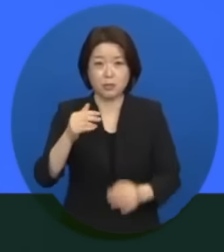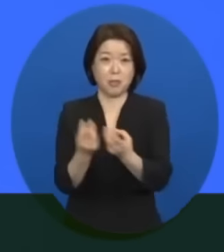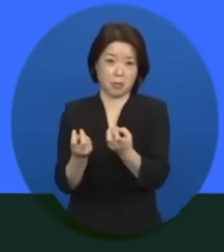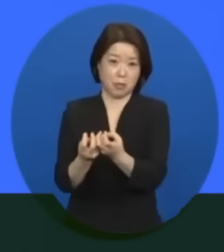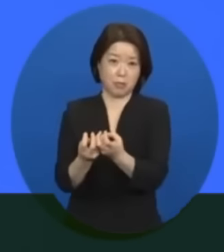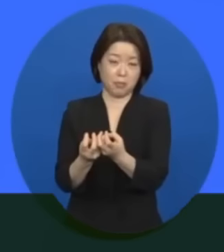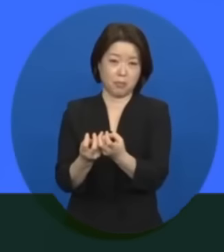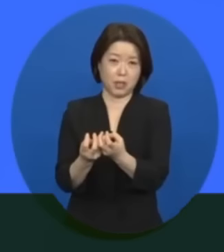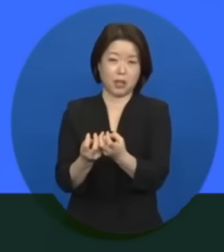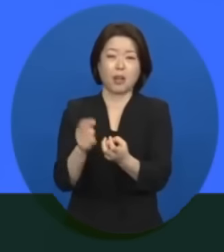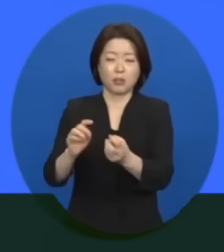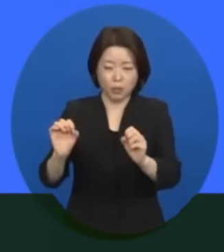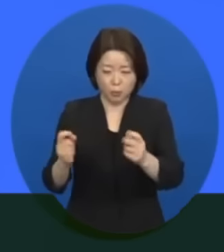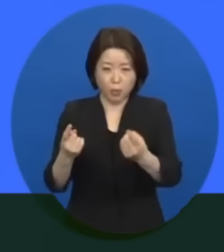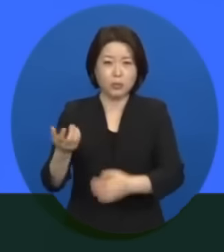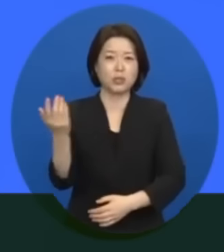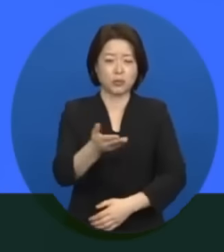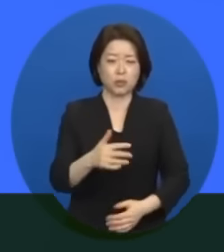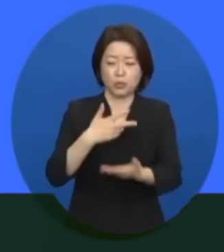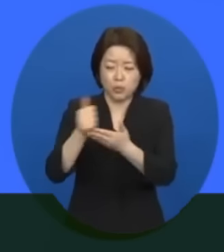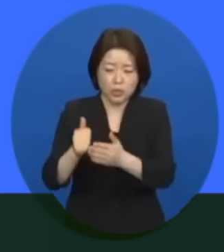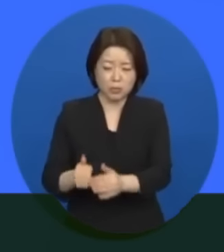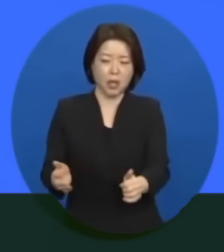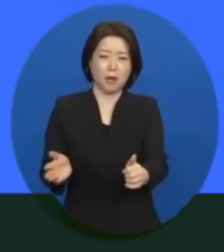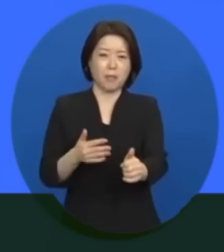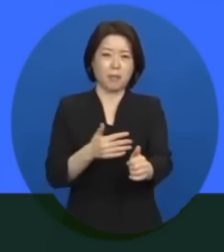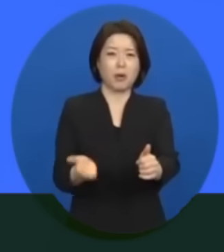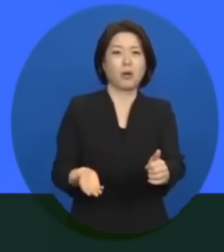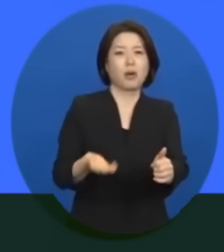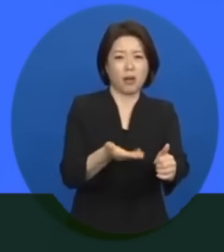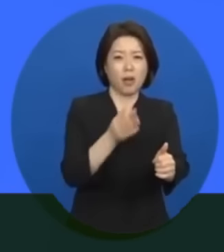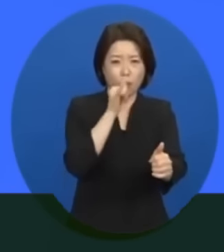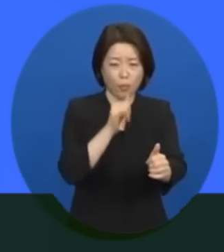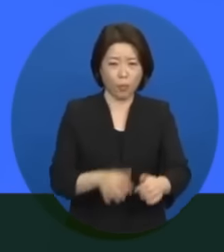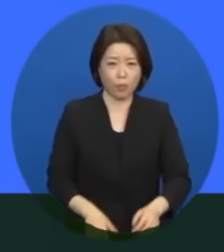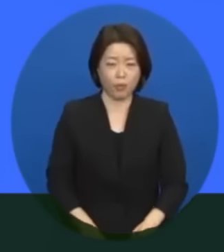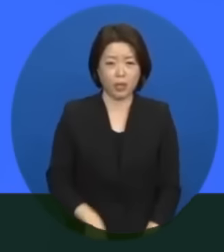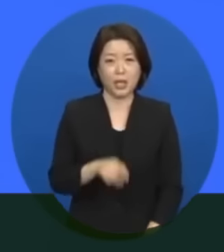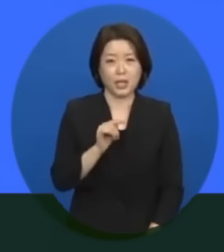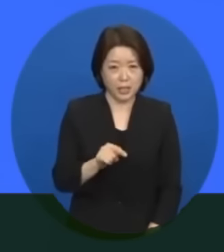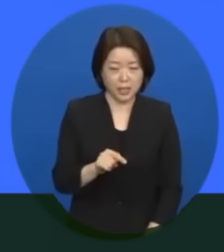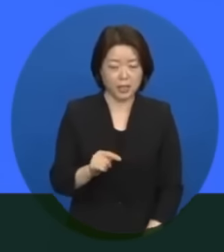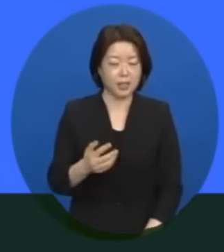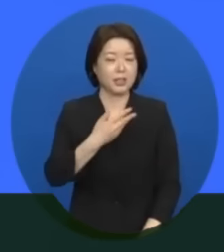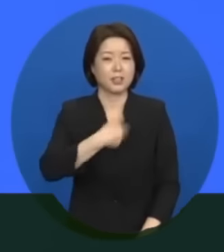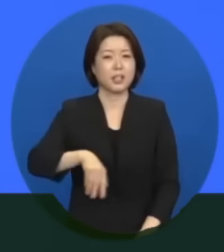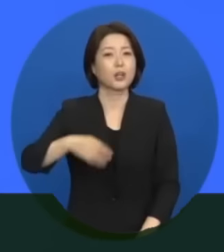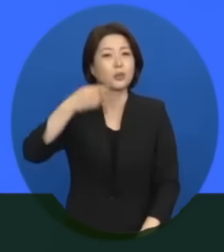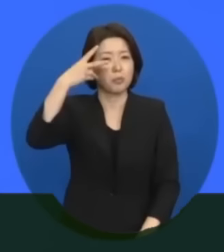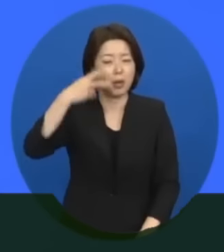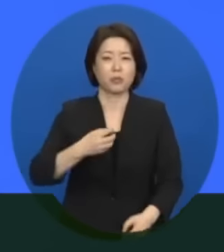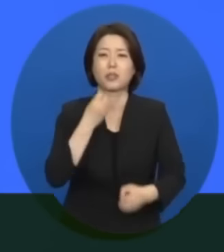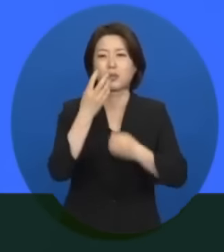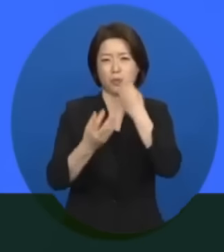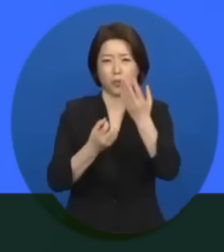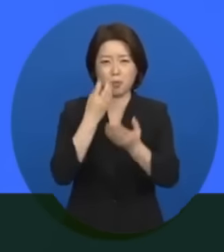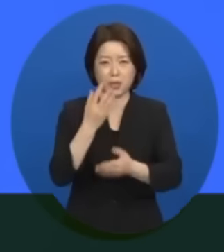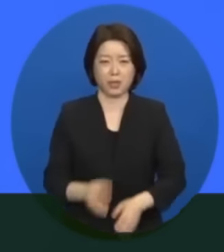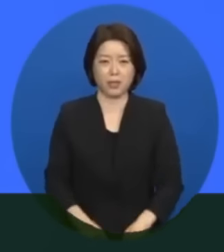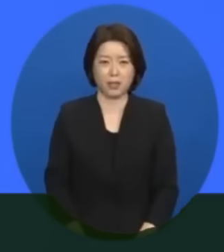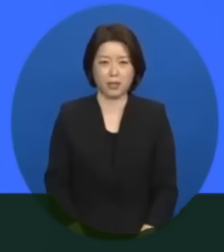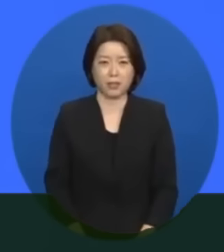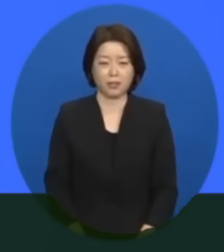있도록 주님이 보이지 않는 선기로 함께 하신다는 사실입니다 사도 바울의 고백이에요 그니까 그의 삶에